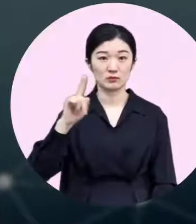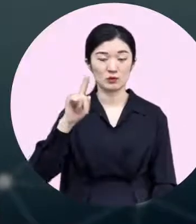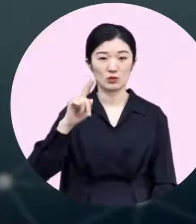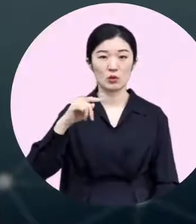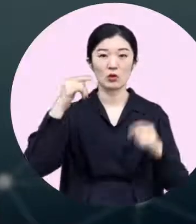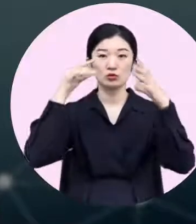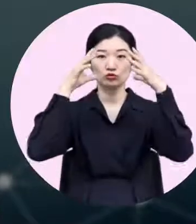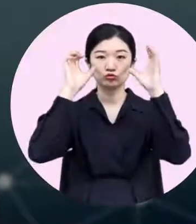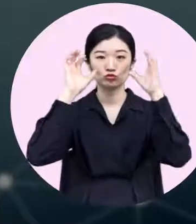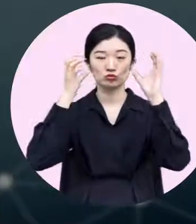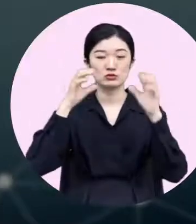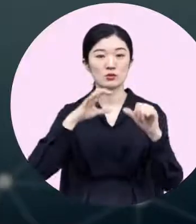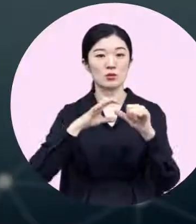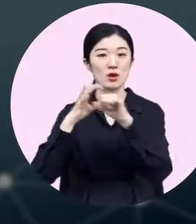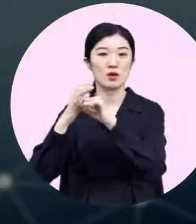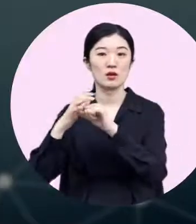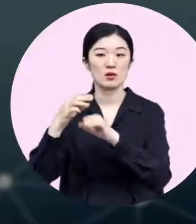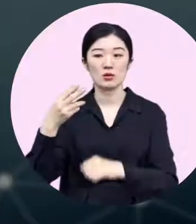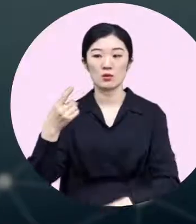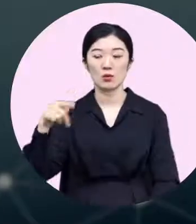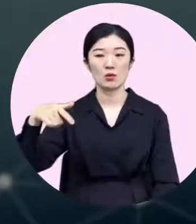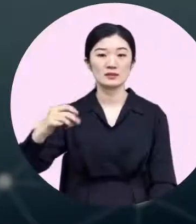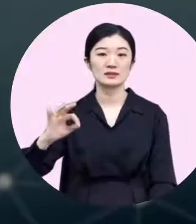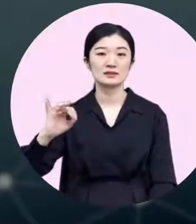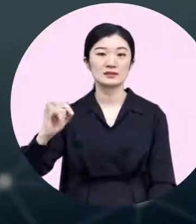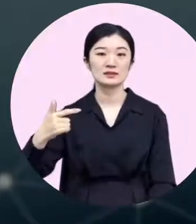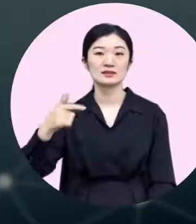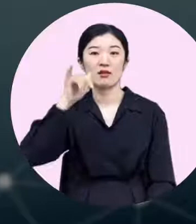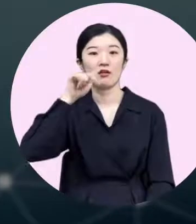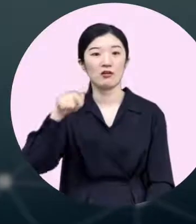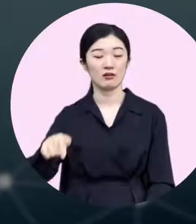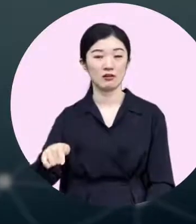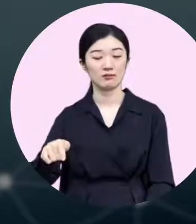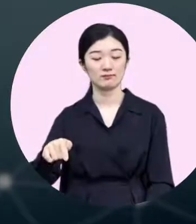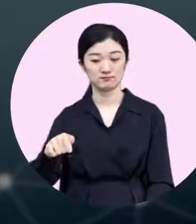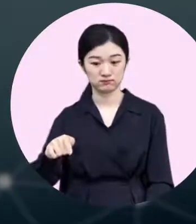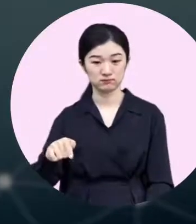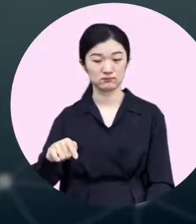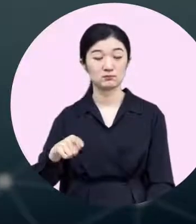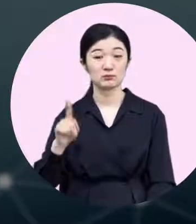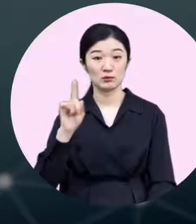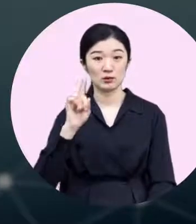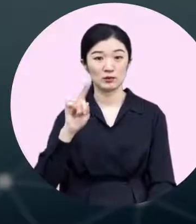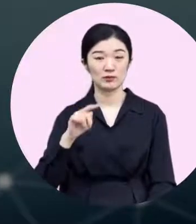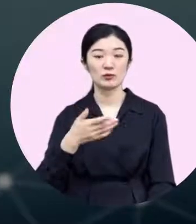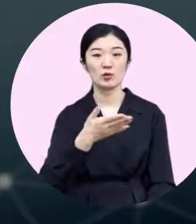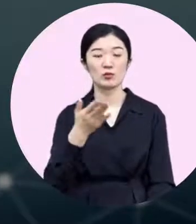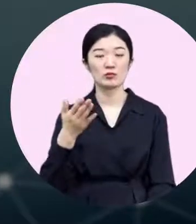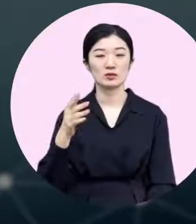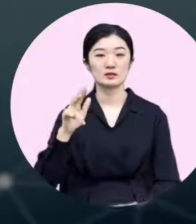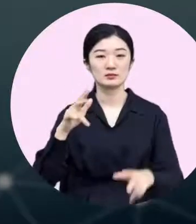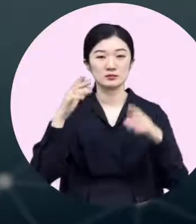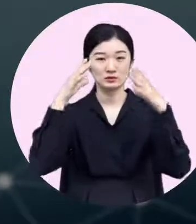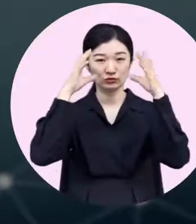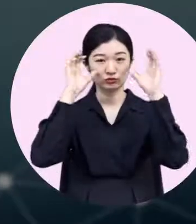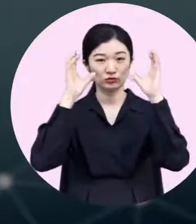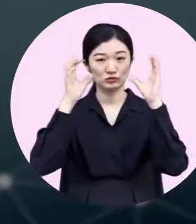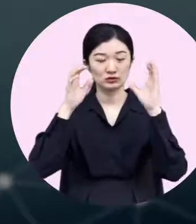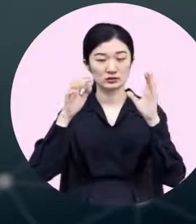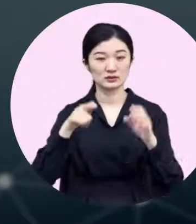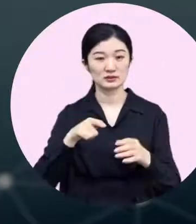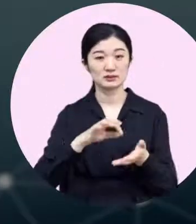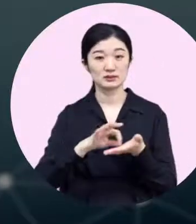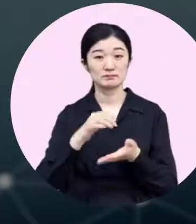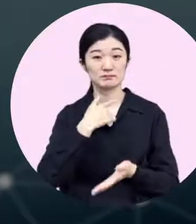구글로 로그인이라는 게 있어요. 구글로 로그인. 야, 이걸 누르시면 여러분들의 이제 구글 접속 정보가 있으시면 이렇게